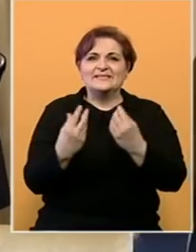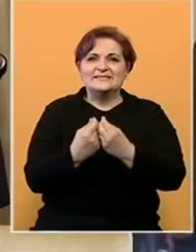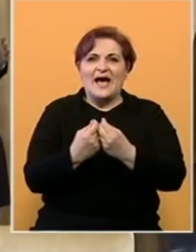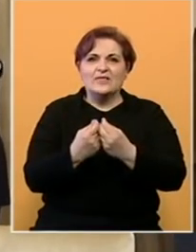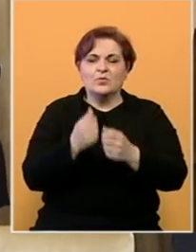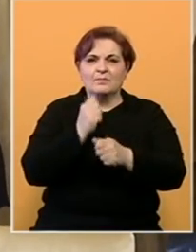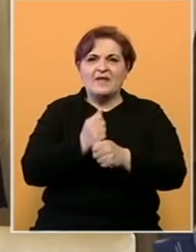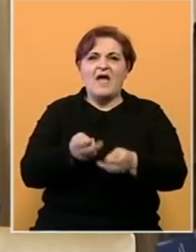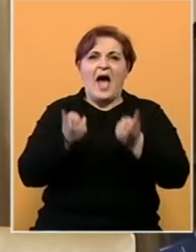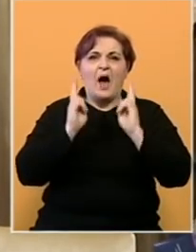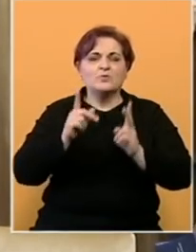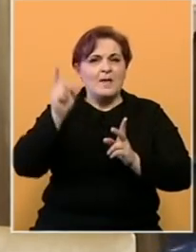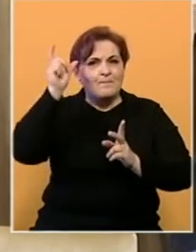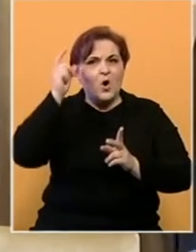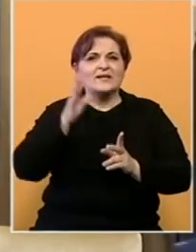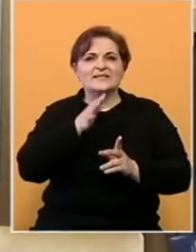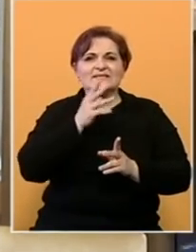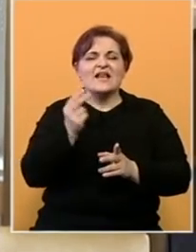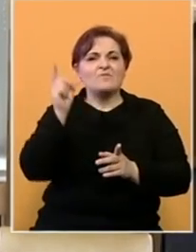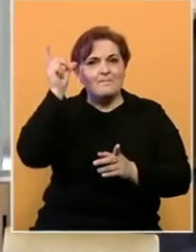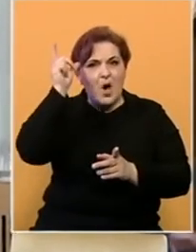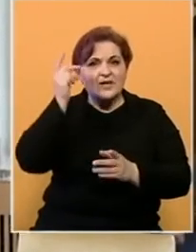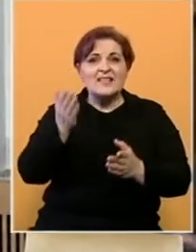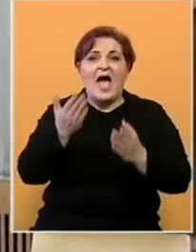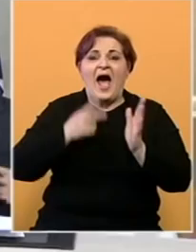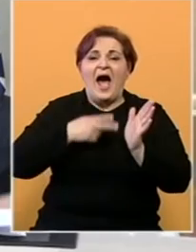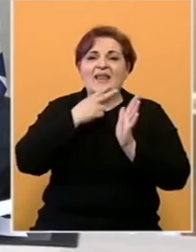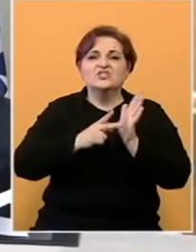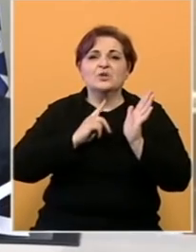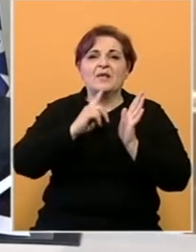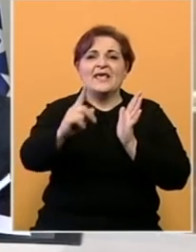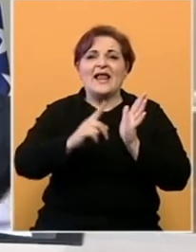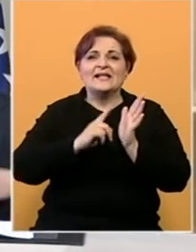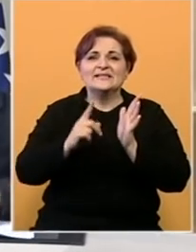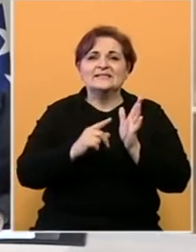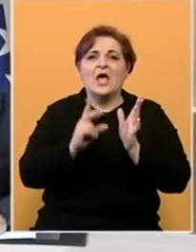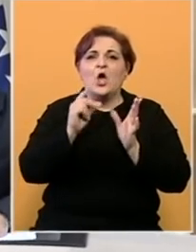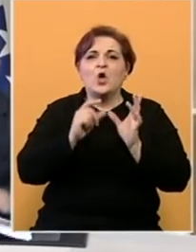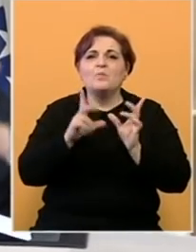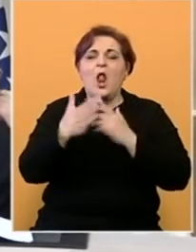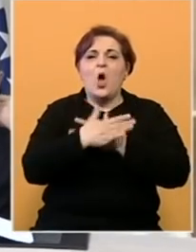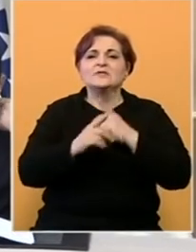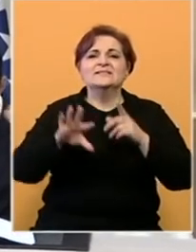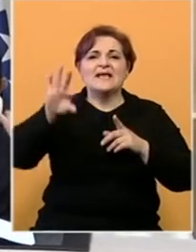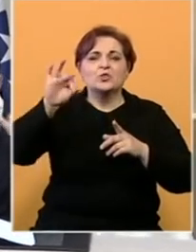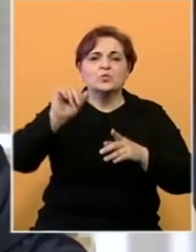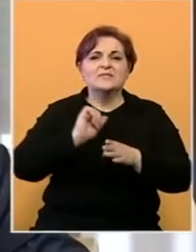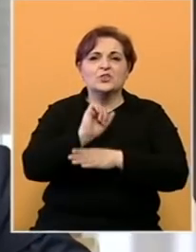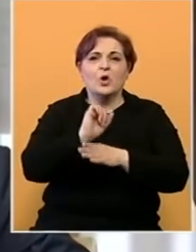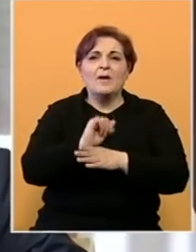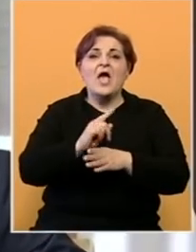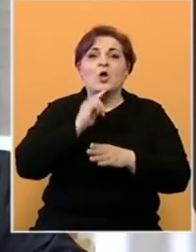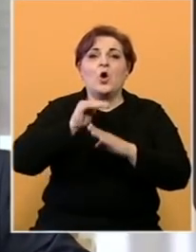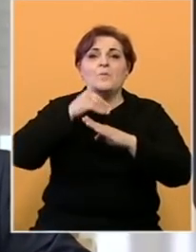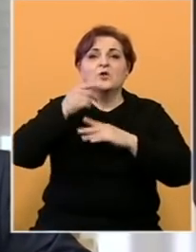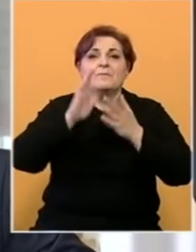zajedničkoj izgradnji autoputa Beograd-Sarajevo-Beograd, ali i željezničkom saobraćaju na relaciji Ruma-Loznica-Tuzla-Doboj, koji bi